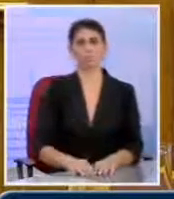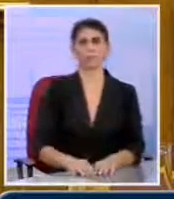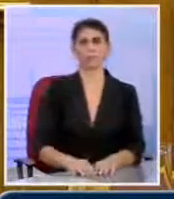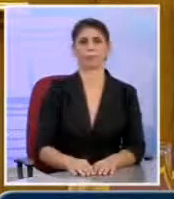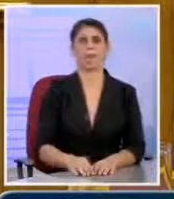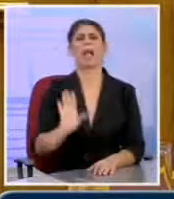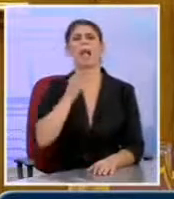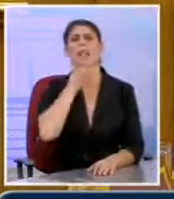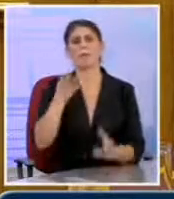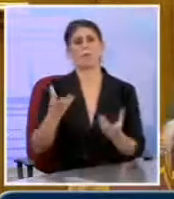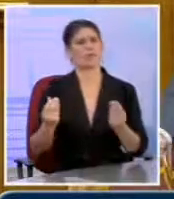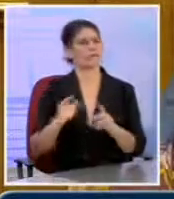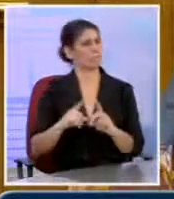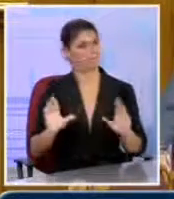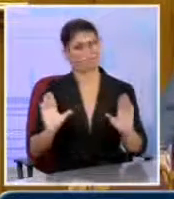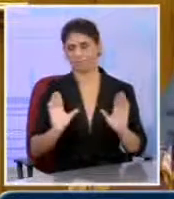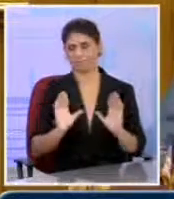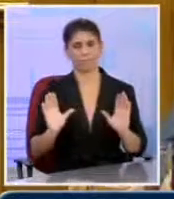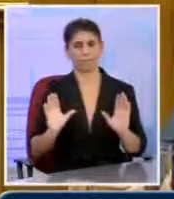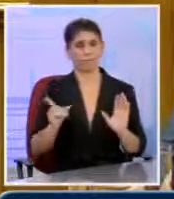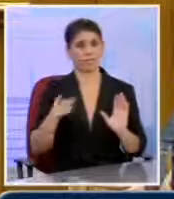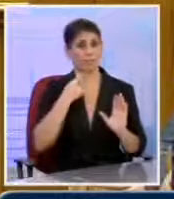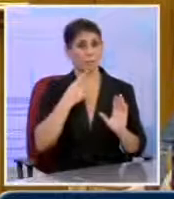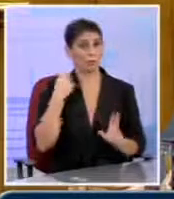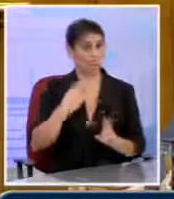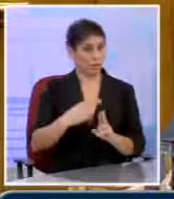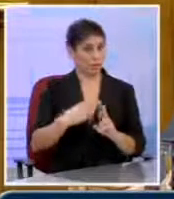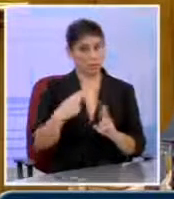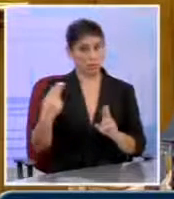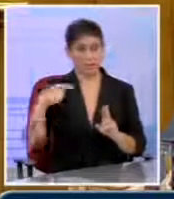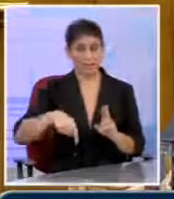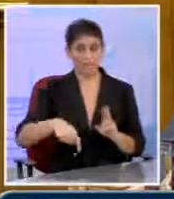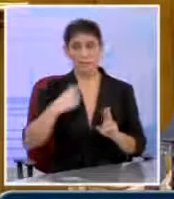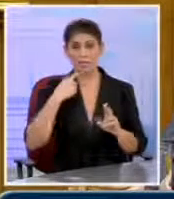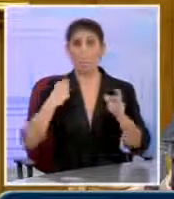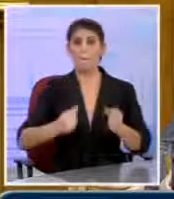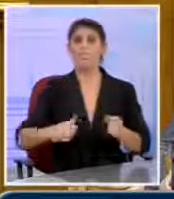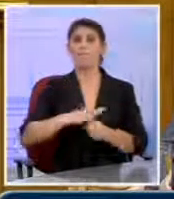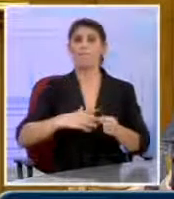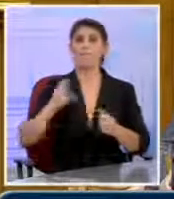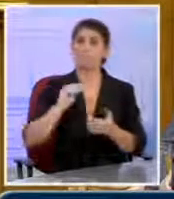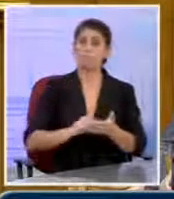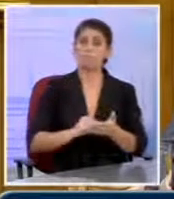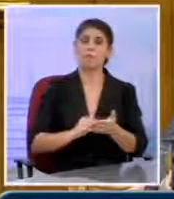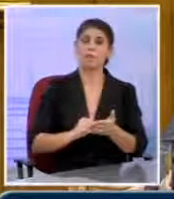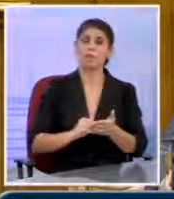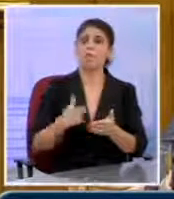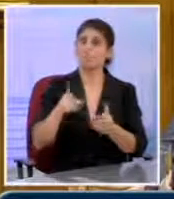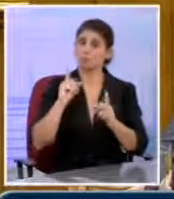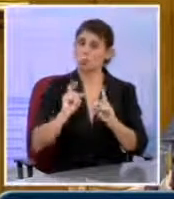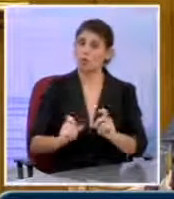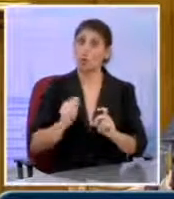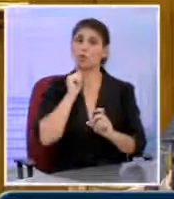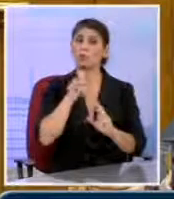Δεν θα αναφερθώ σε πολλά, θα πω απλώς ότι το μείζον ζήτημα σήμερα είναι να επαναθεμελιώσουμε αυτό που είναι υποχρέωση